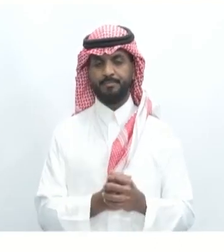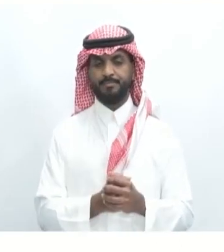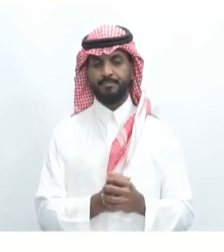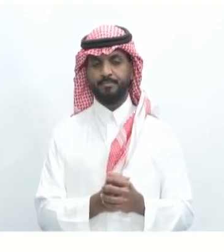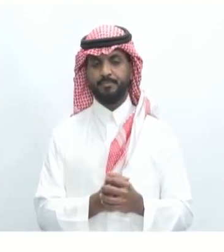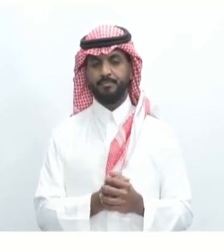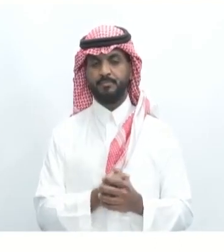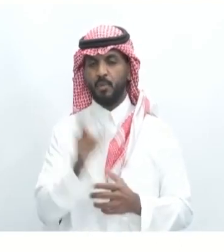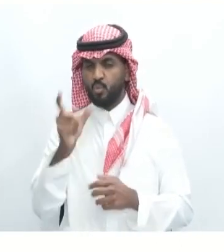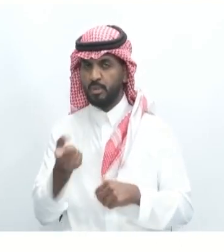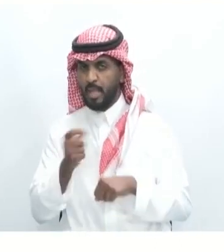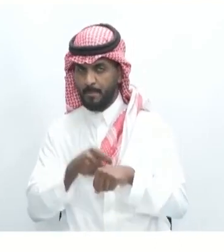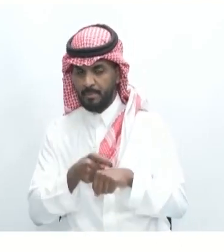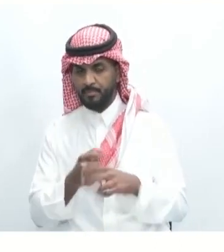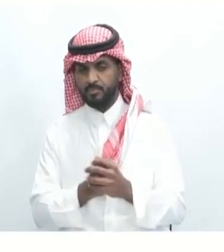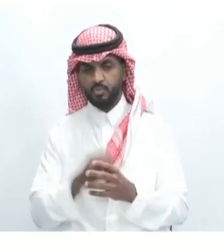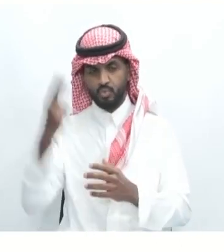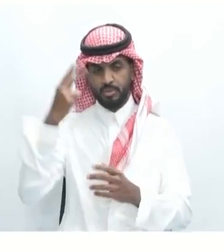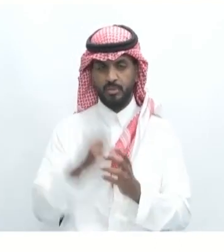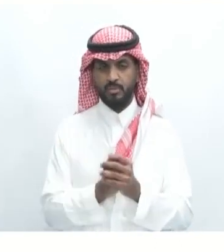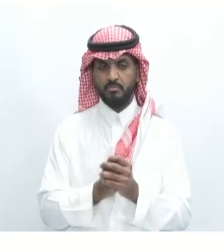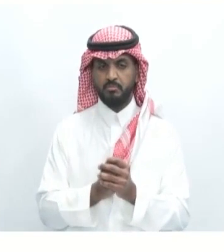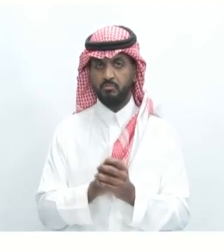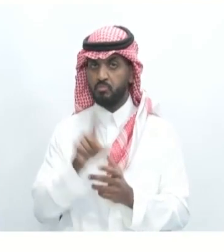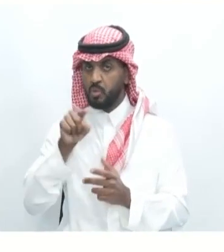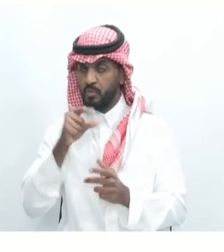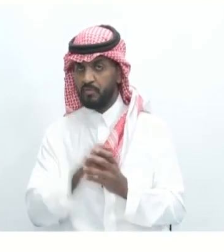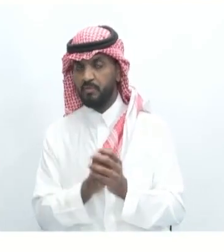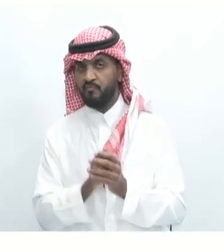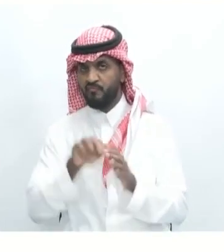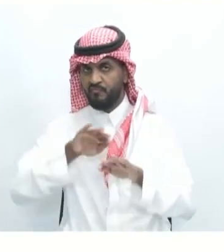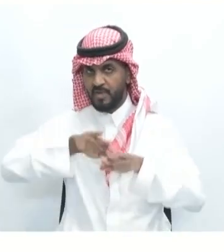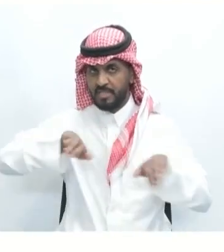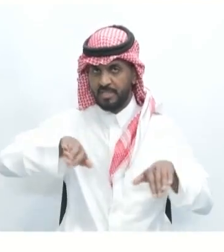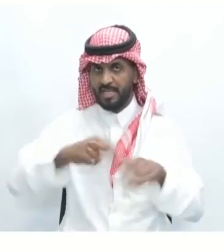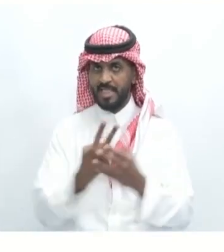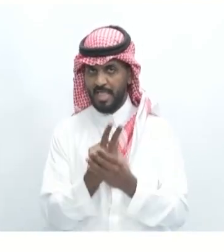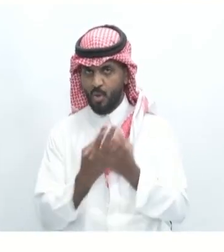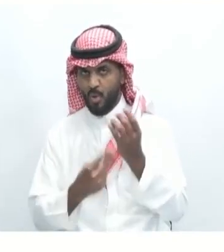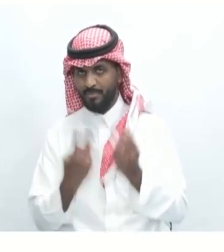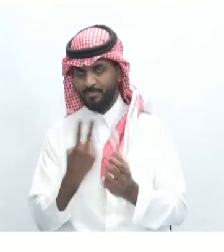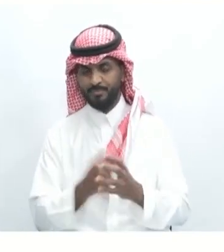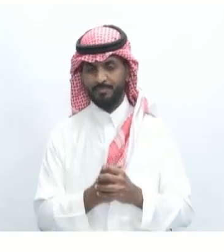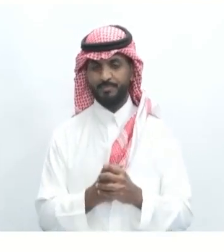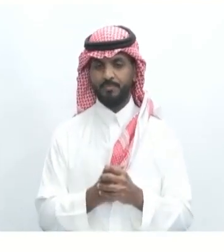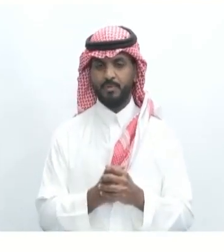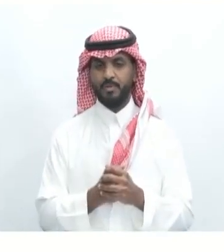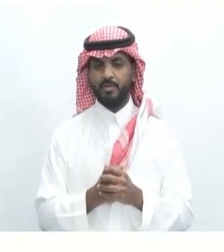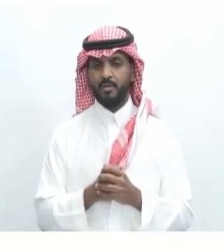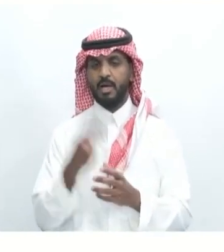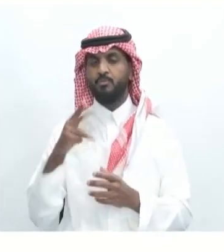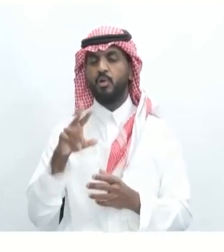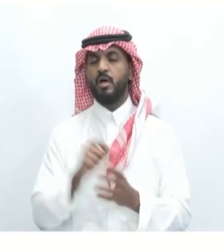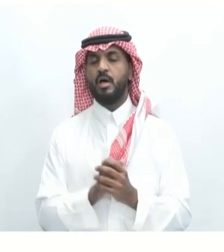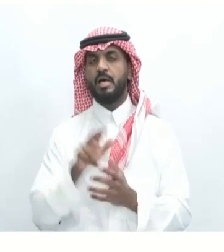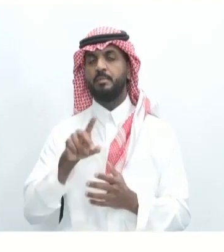الكريم طبيب سعودي في فصل التوائم احسنتم ممتاز قلنا من عبد